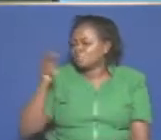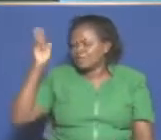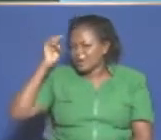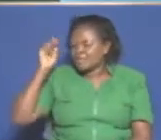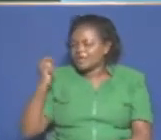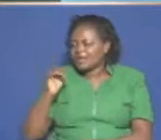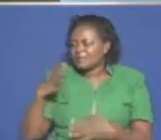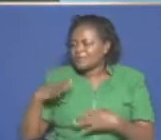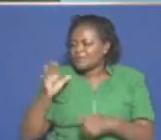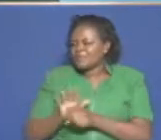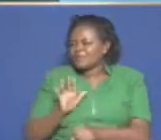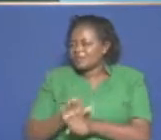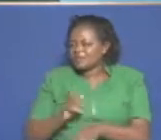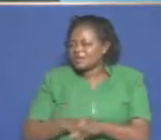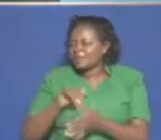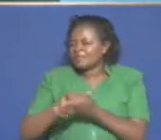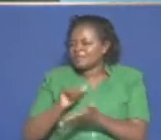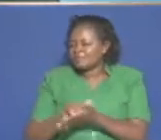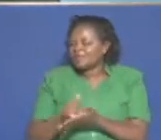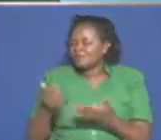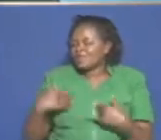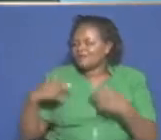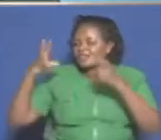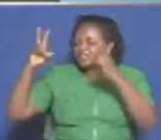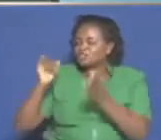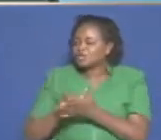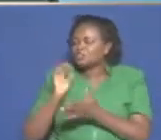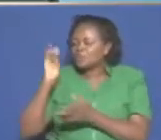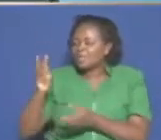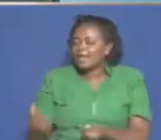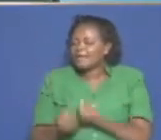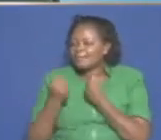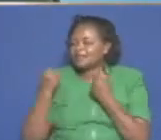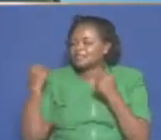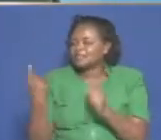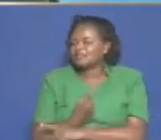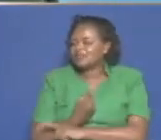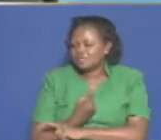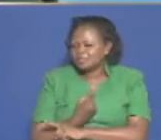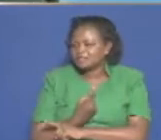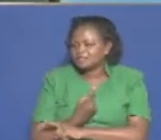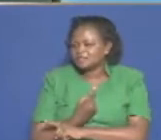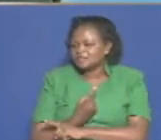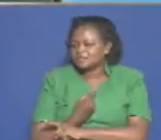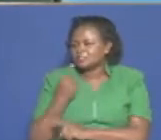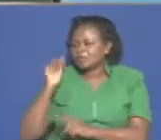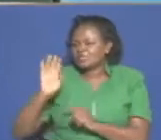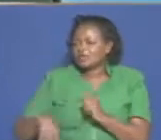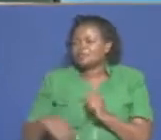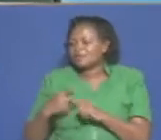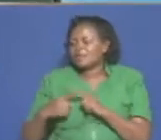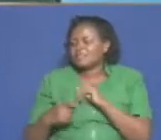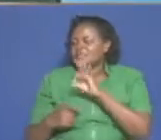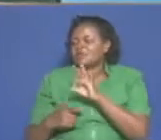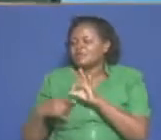mara katika ya kwamba kuna jambo fulani ambalo litafanyika tofauti, ila ni katika pengine kipindi cha miaka mitatu